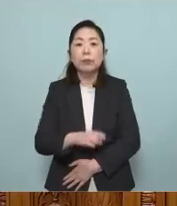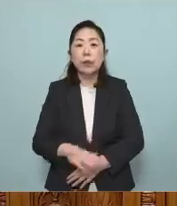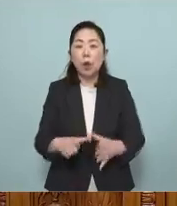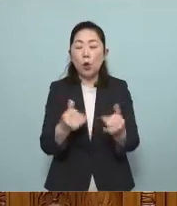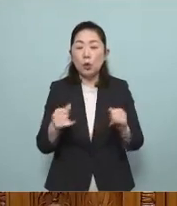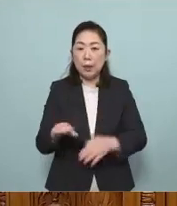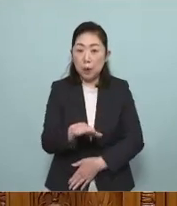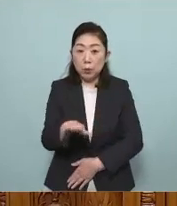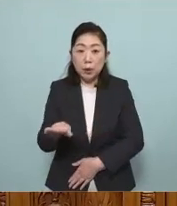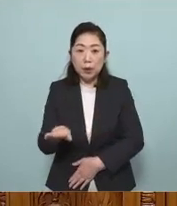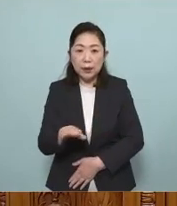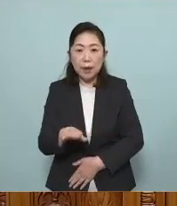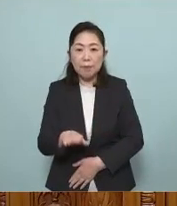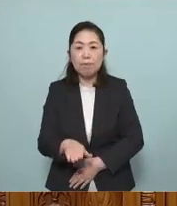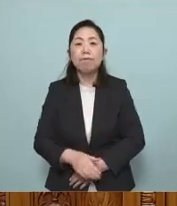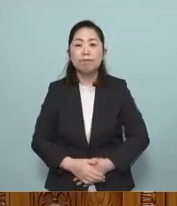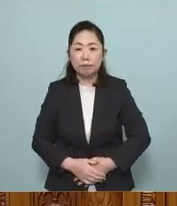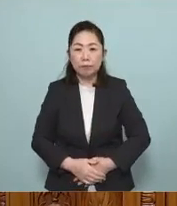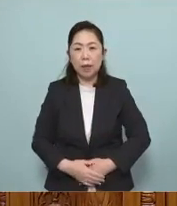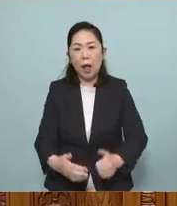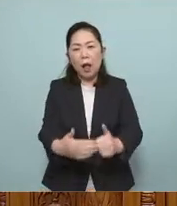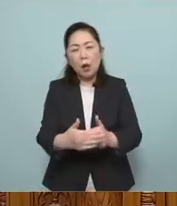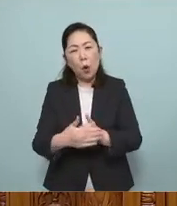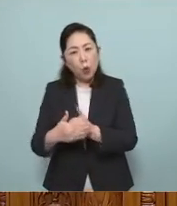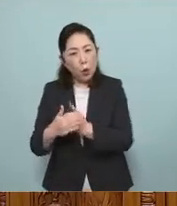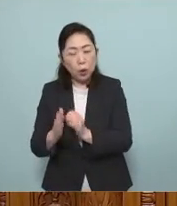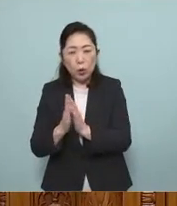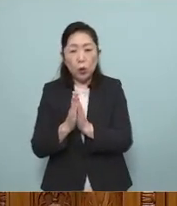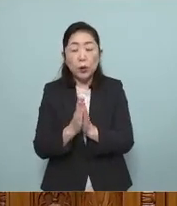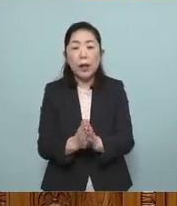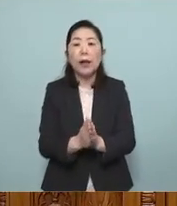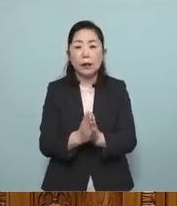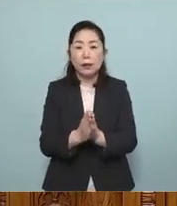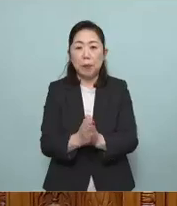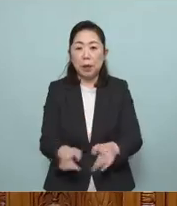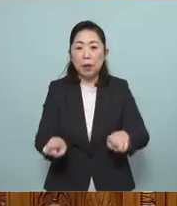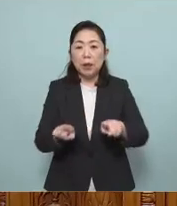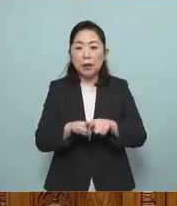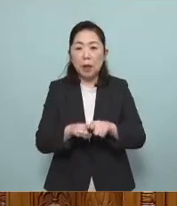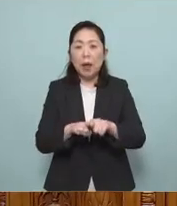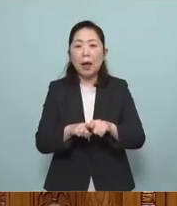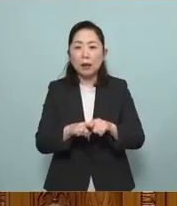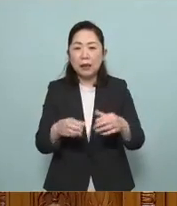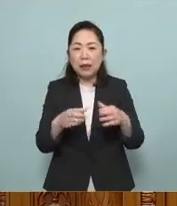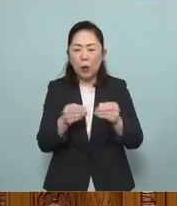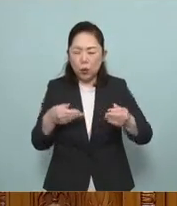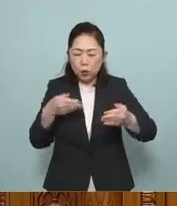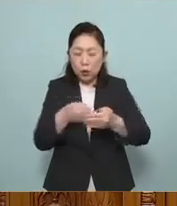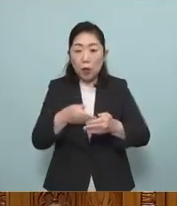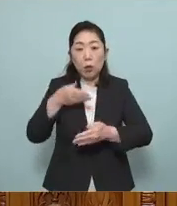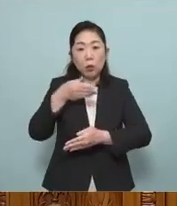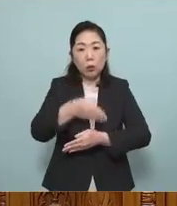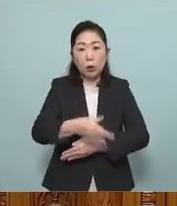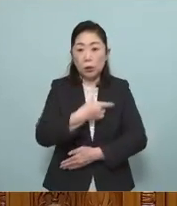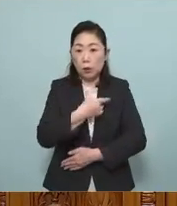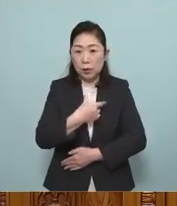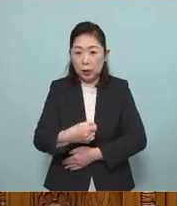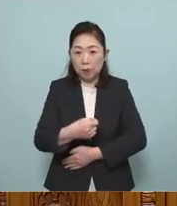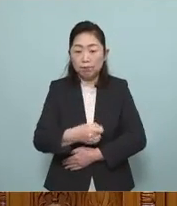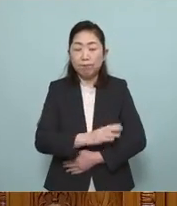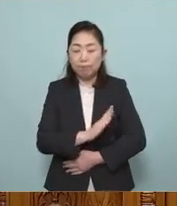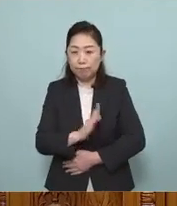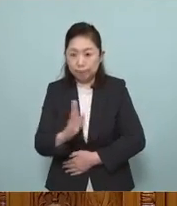さん、今一度ご協力いただき、共にこの国難を乗り越えていこうではありませんか。